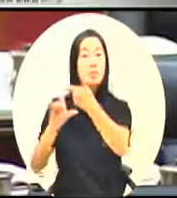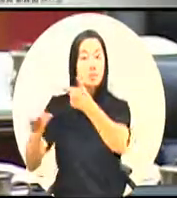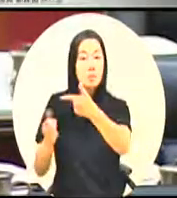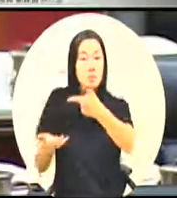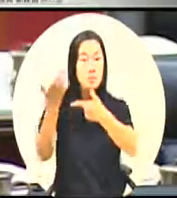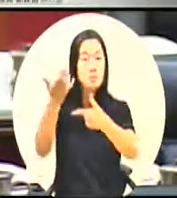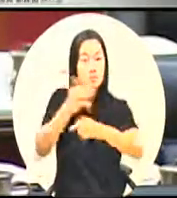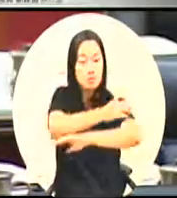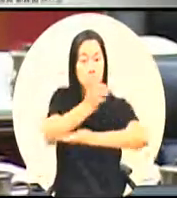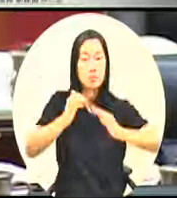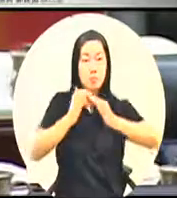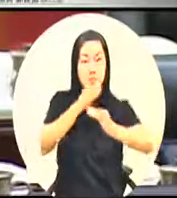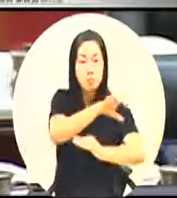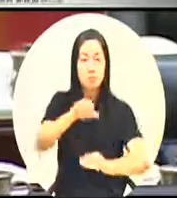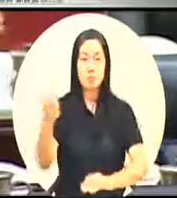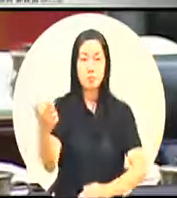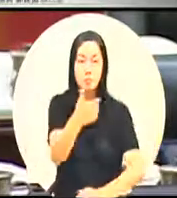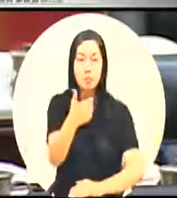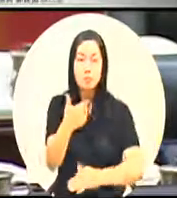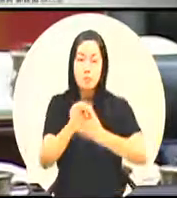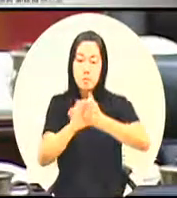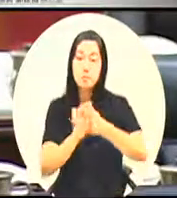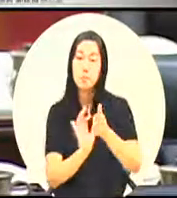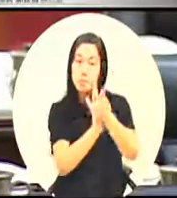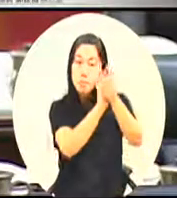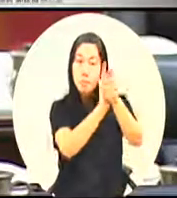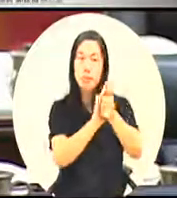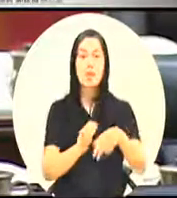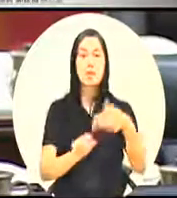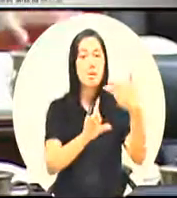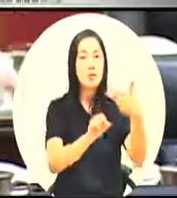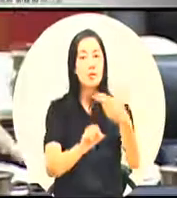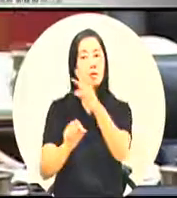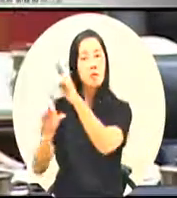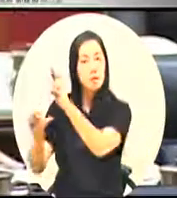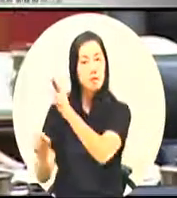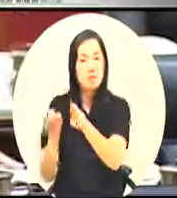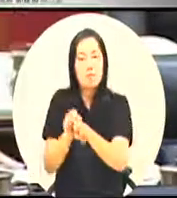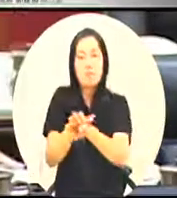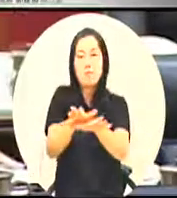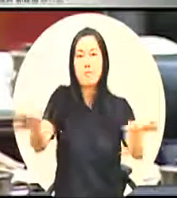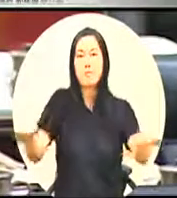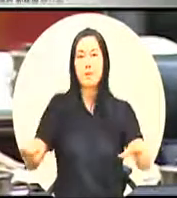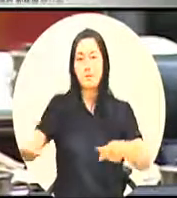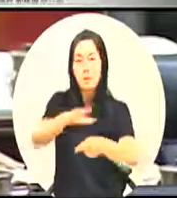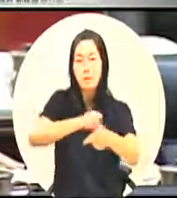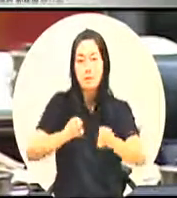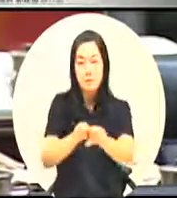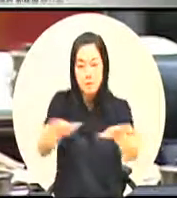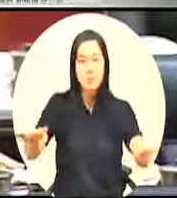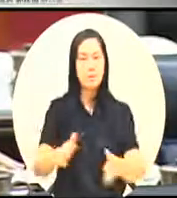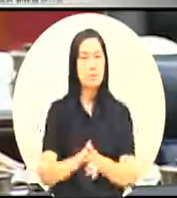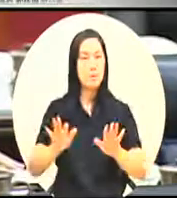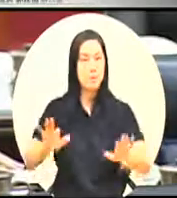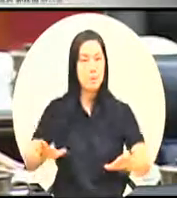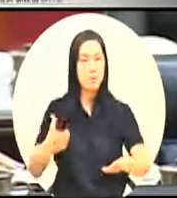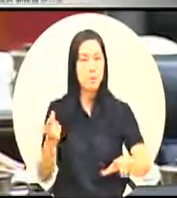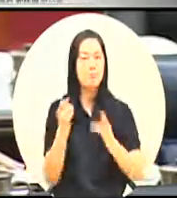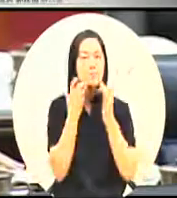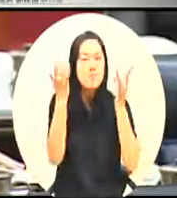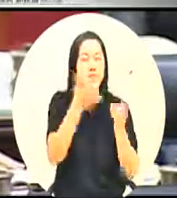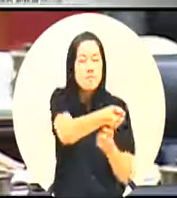市在试推行啊，下半年要推展到全国各县市，现在已经在抢菜了。